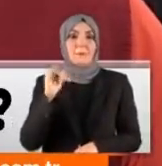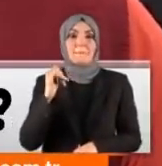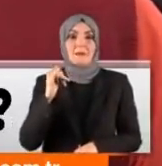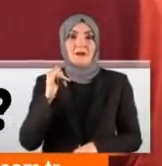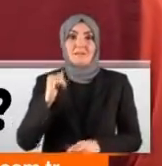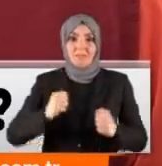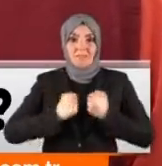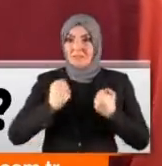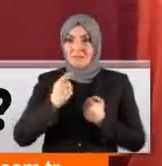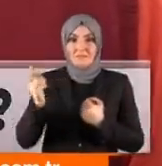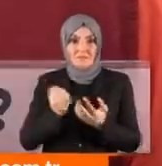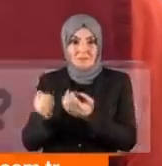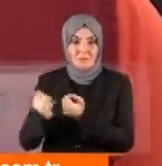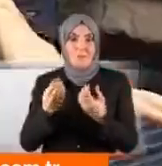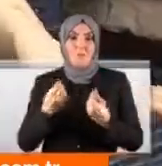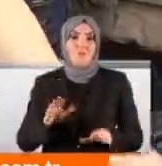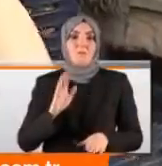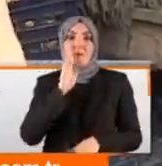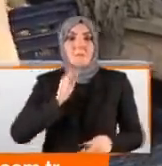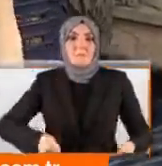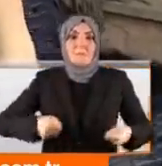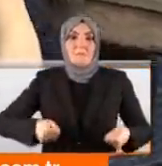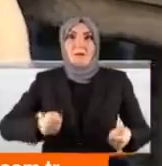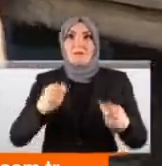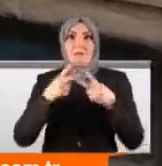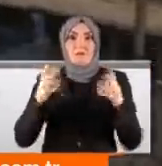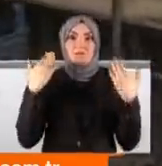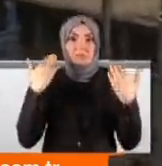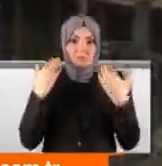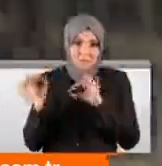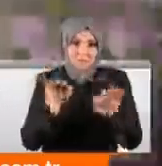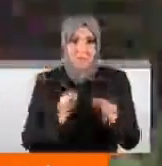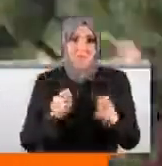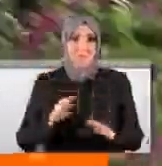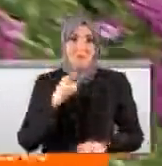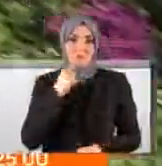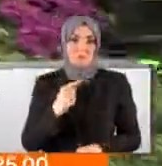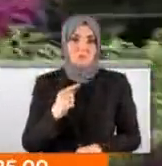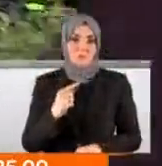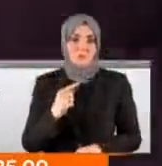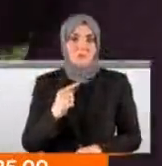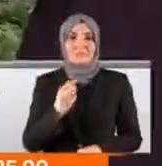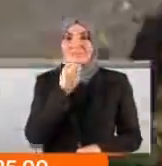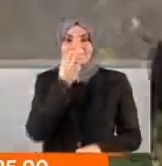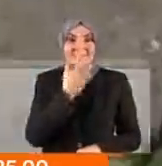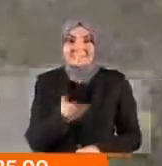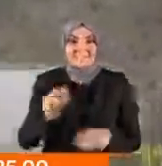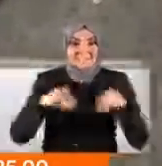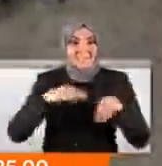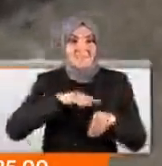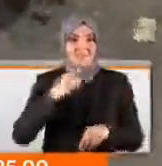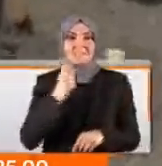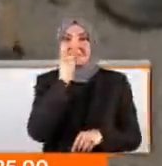olmuyordu insanlar pazar gibi açık alanlarda mı olacaklar bir tek yaş sebze meyve değil Elbette fili de satılıyor Pazardan ne var peki sizin tezgahını